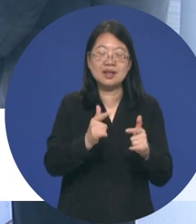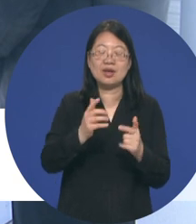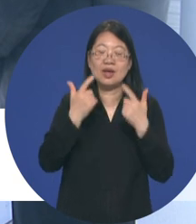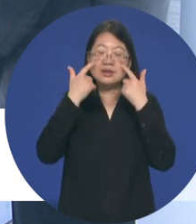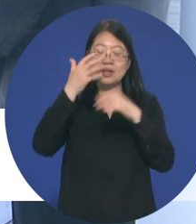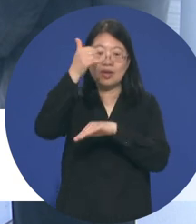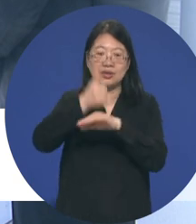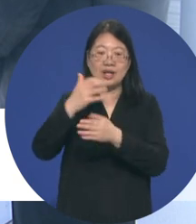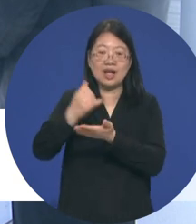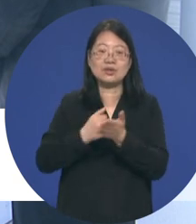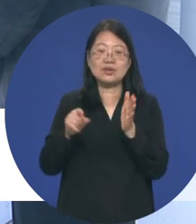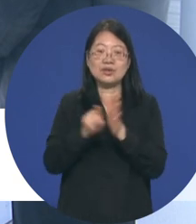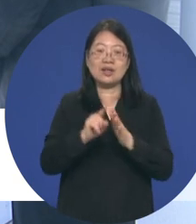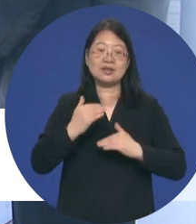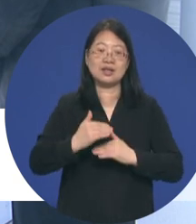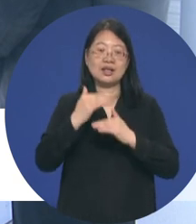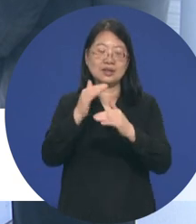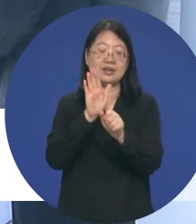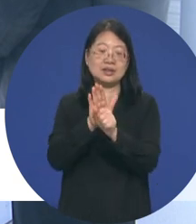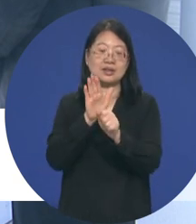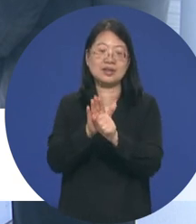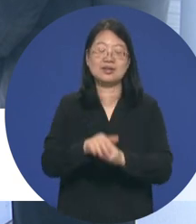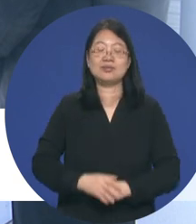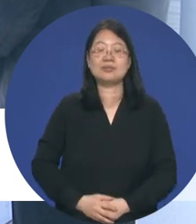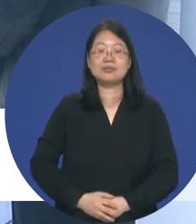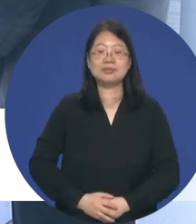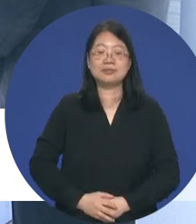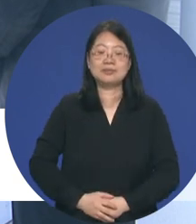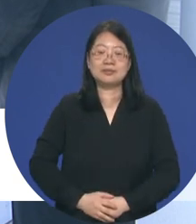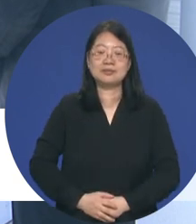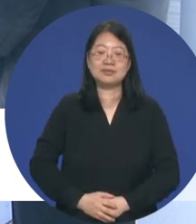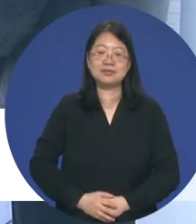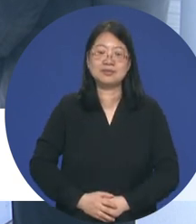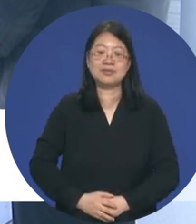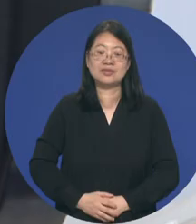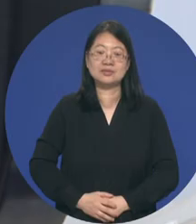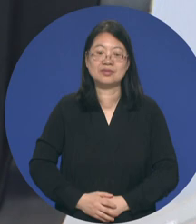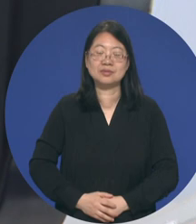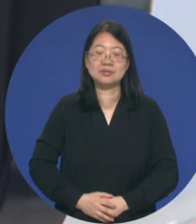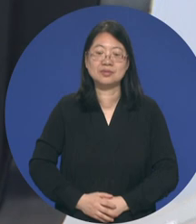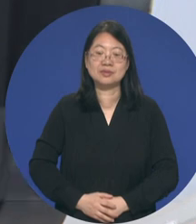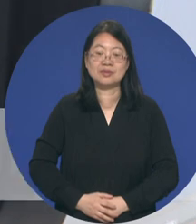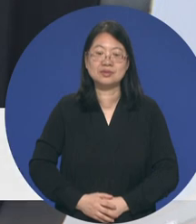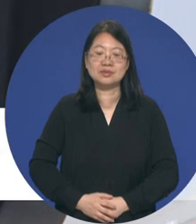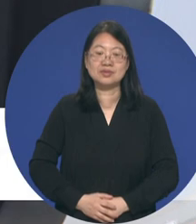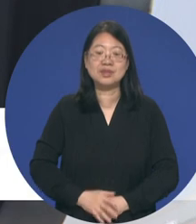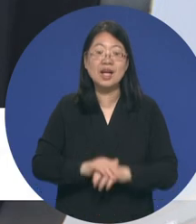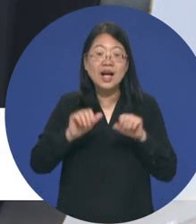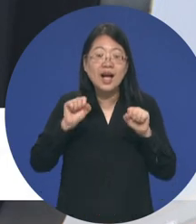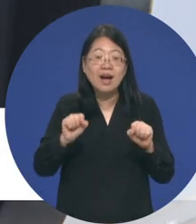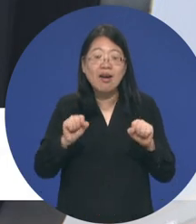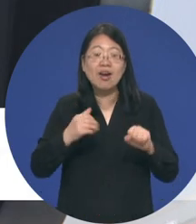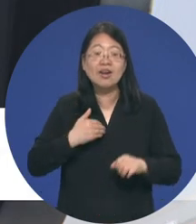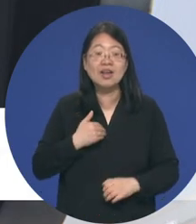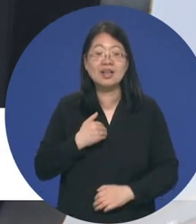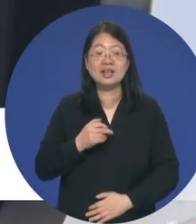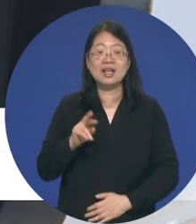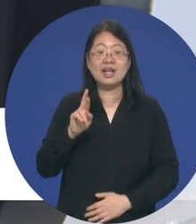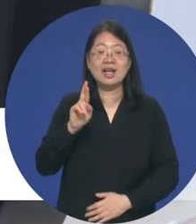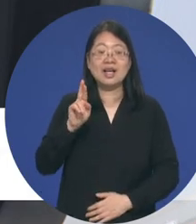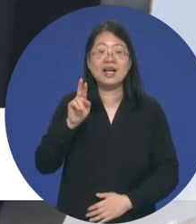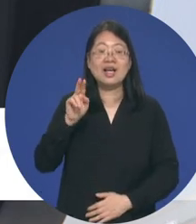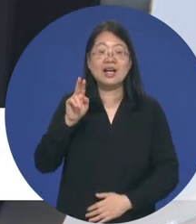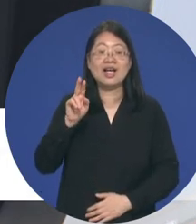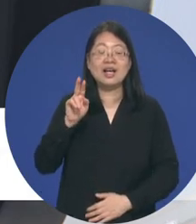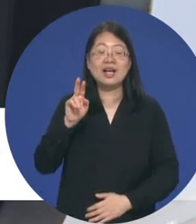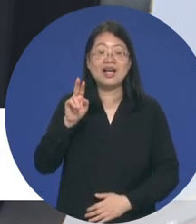있도록 단계별로 지원합니다 자세한 내용 현장 출제했습니다 안녕하세요 저는